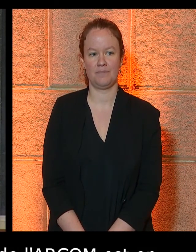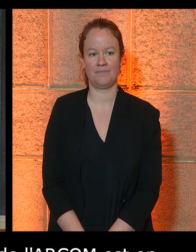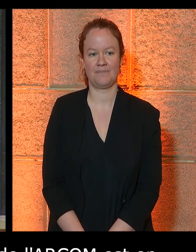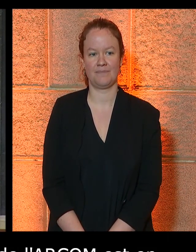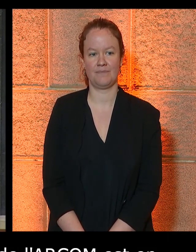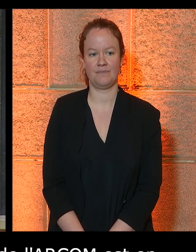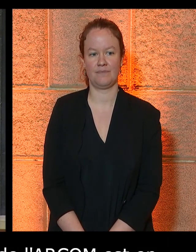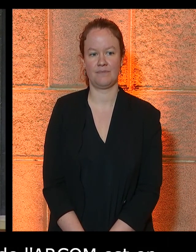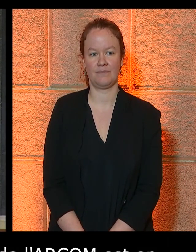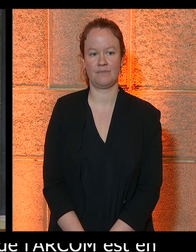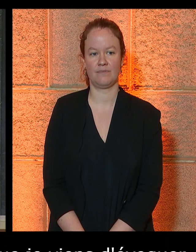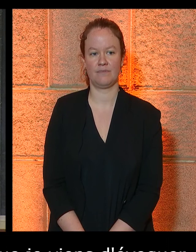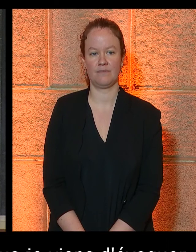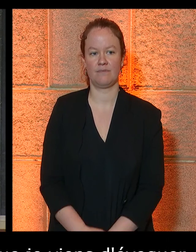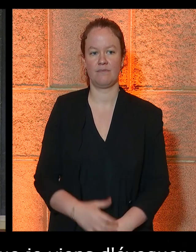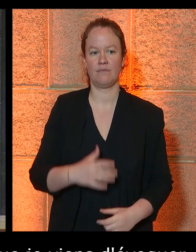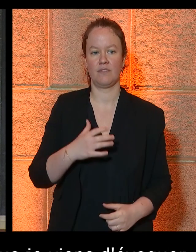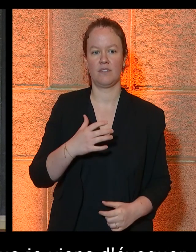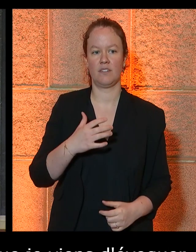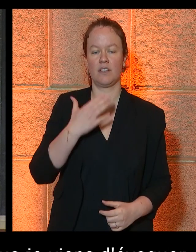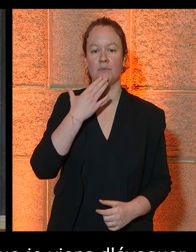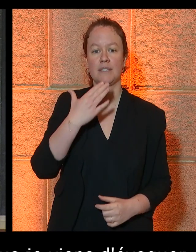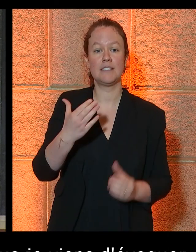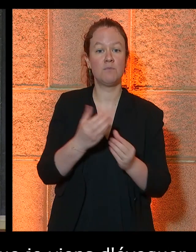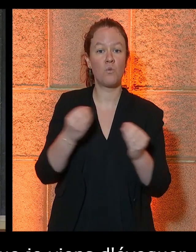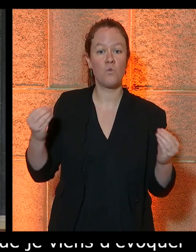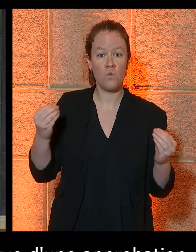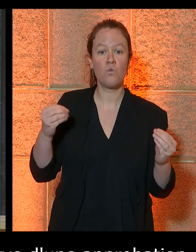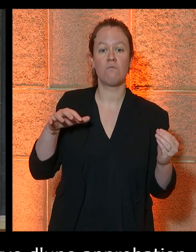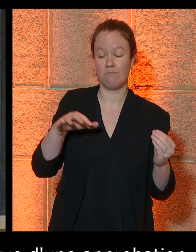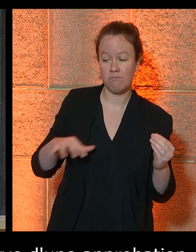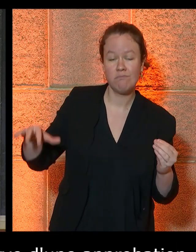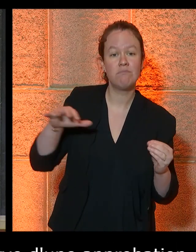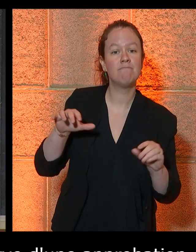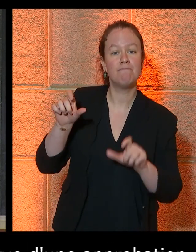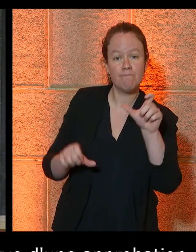Merci beaucoup Albin Soares-Couteau et Nicolas Sidel donc de l'ARCOM.